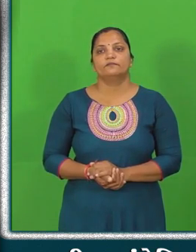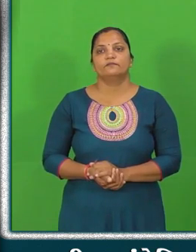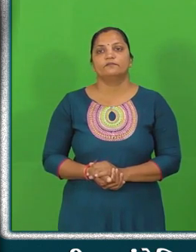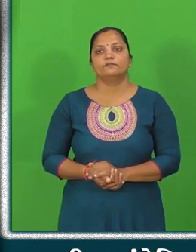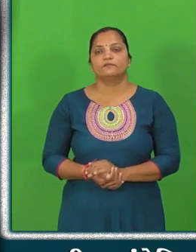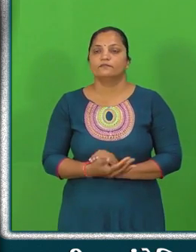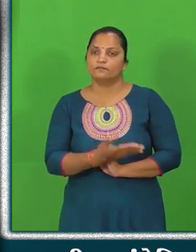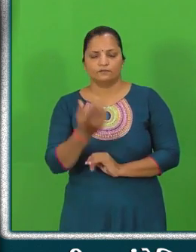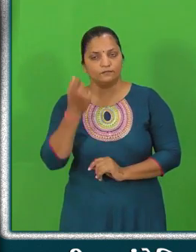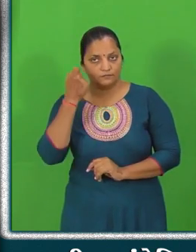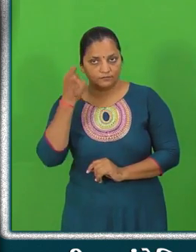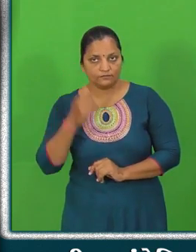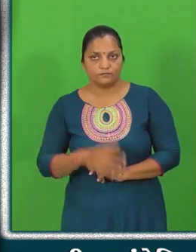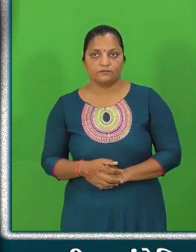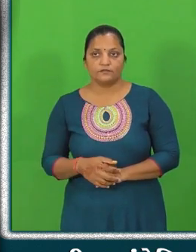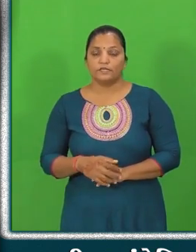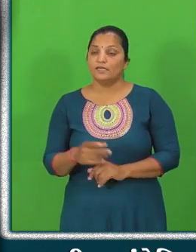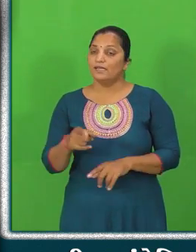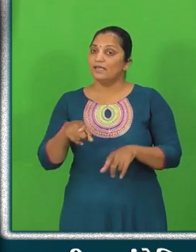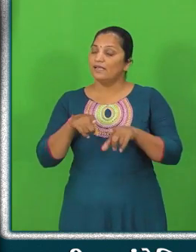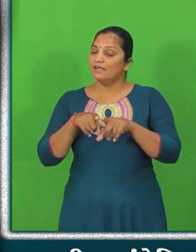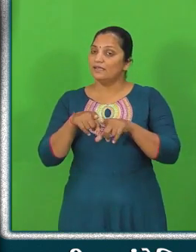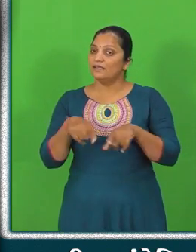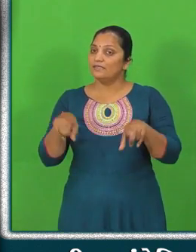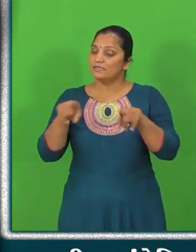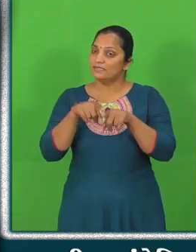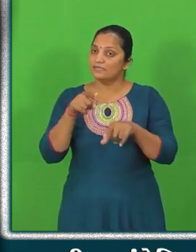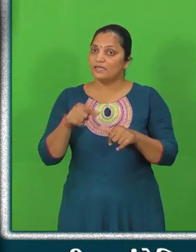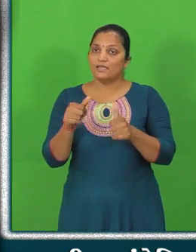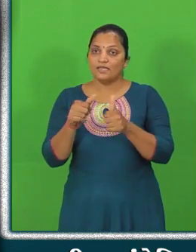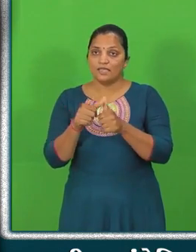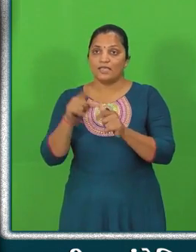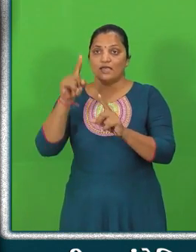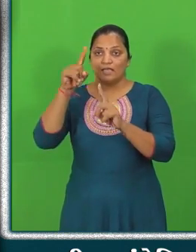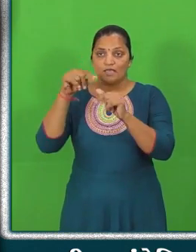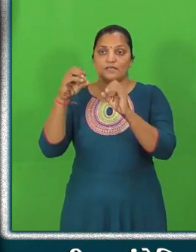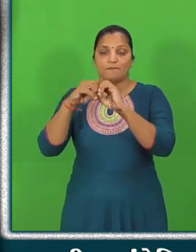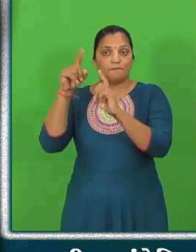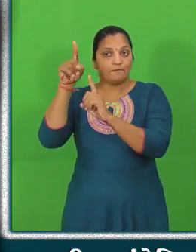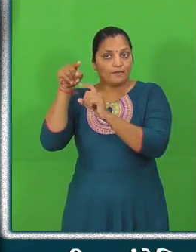ઓકે, અહીંયા તમે સમજી શકો છો કે આ જે પ્રતિબિંબ એ ડેશ બી ડેશ મળ્યું છે